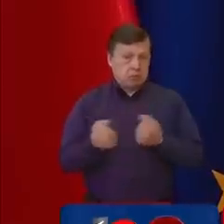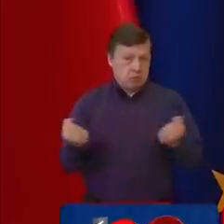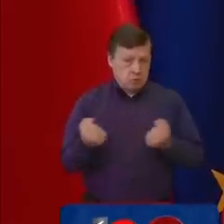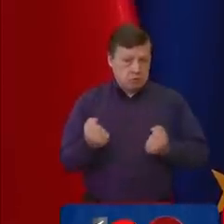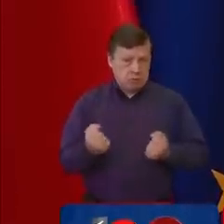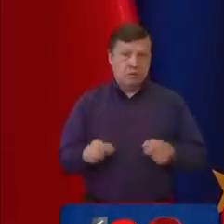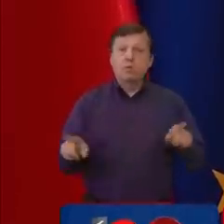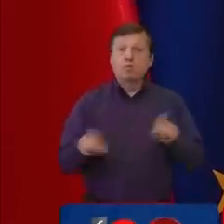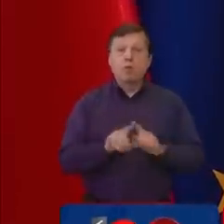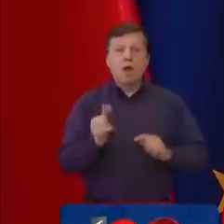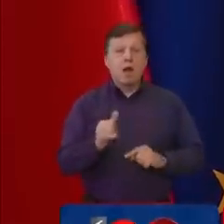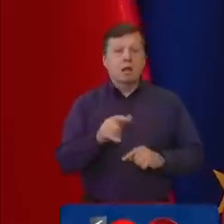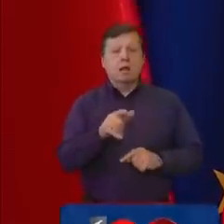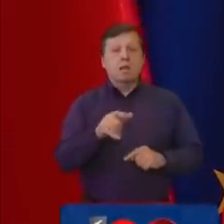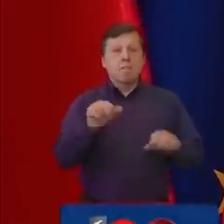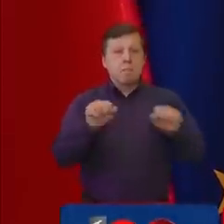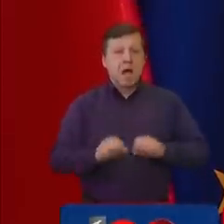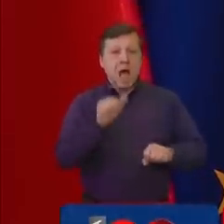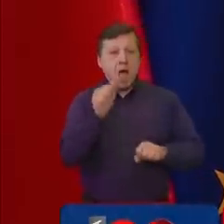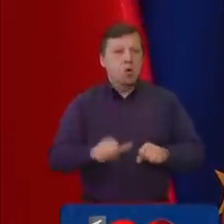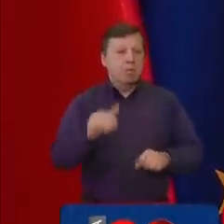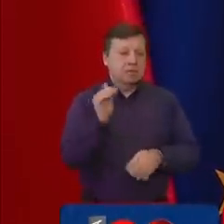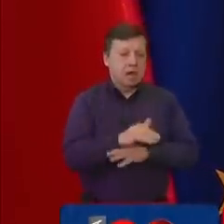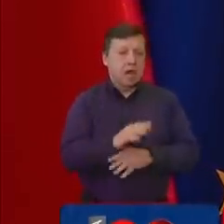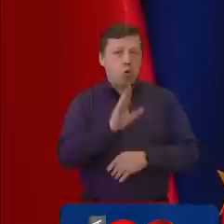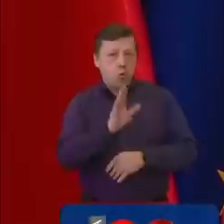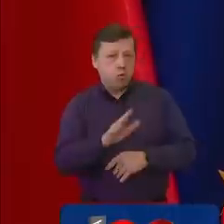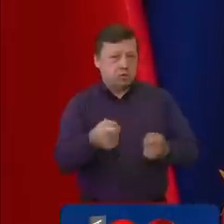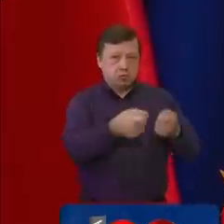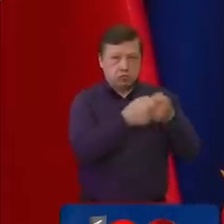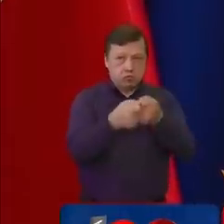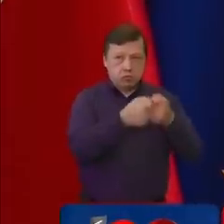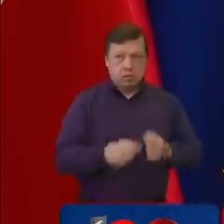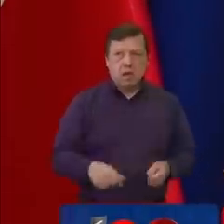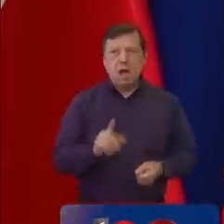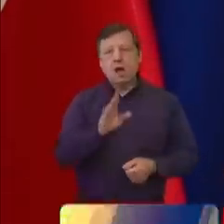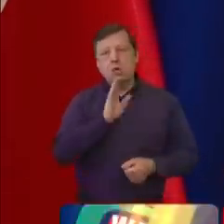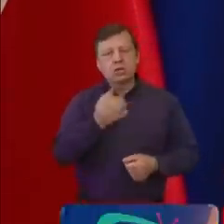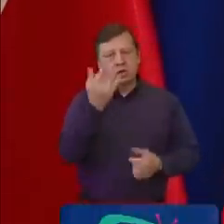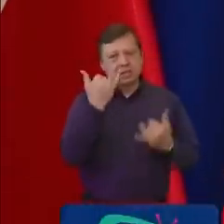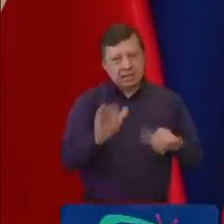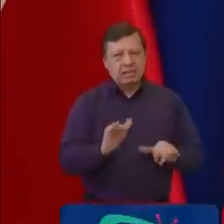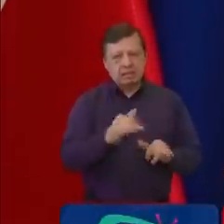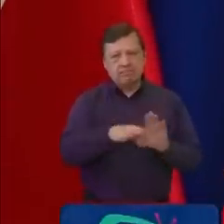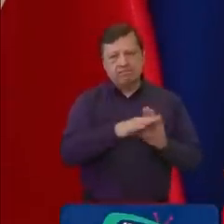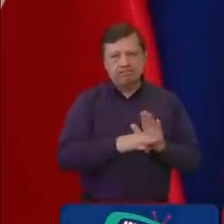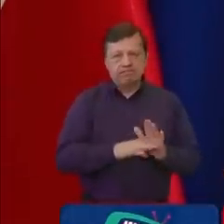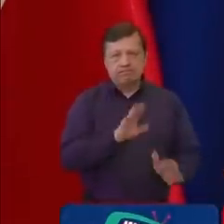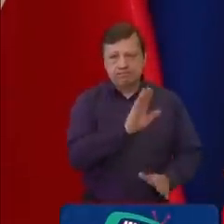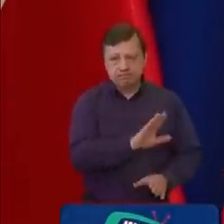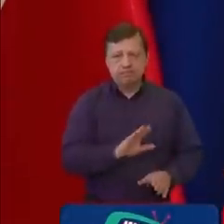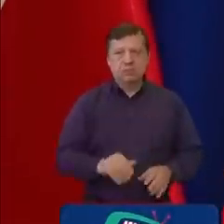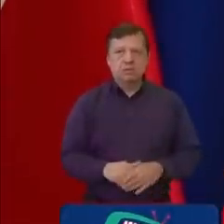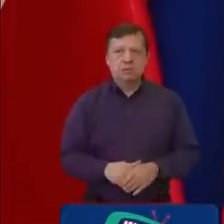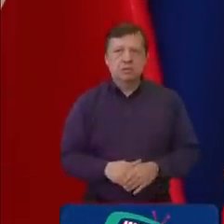banki Europy Zachodniej czy Stanów Zjednoczonych. Stany Zjednoczone to jest trochę inny przypadek, bo mają inne uregulowania